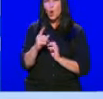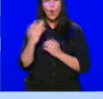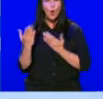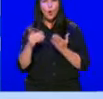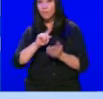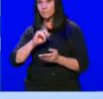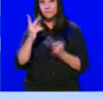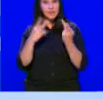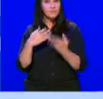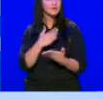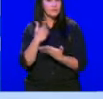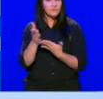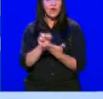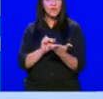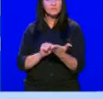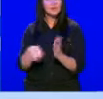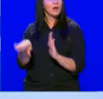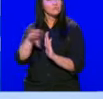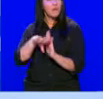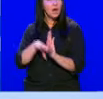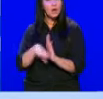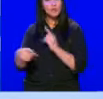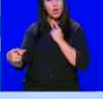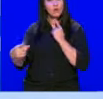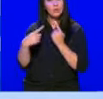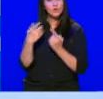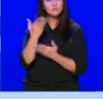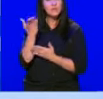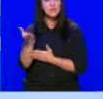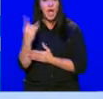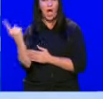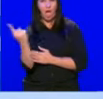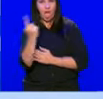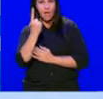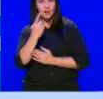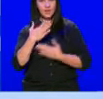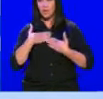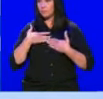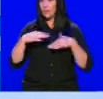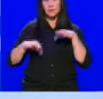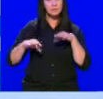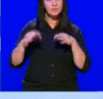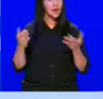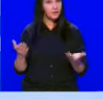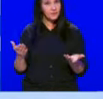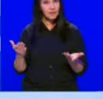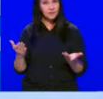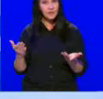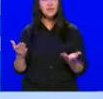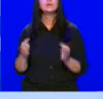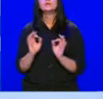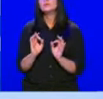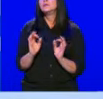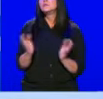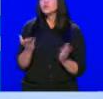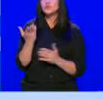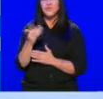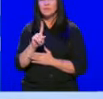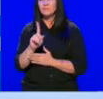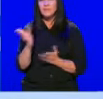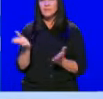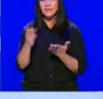не разбира? И в крайна сметка, редно ли е да говорим за тях елитите и ние, избирателите? Всъщност, те